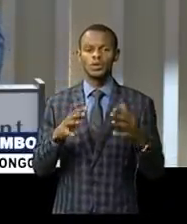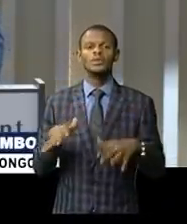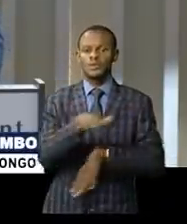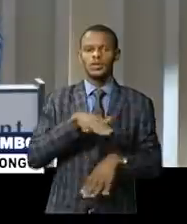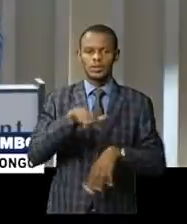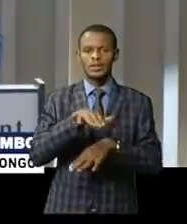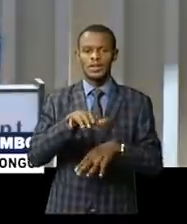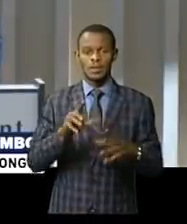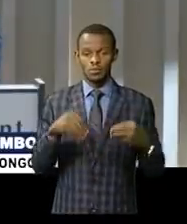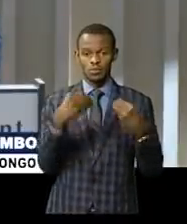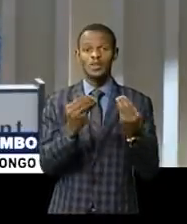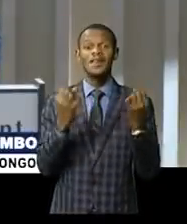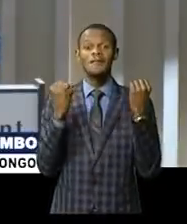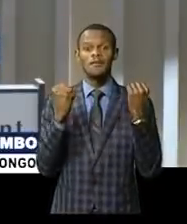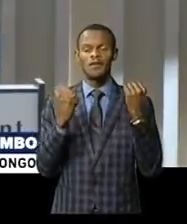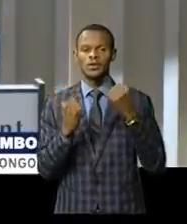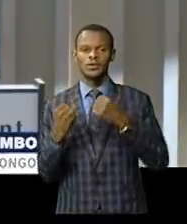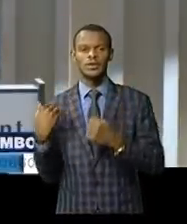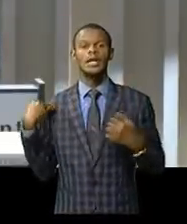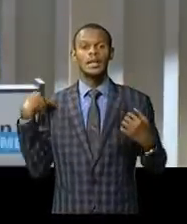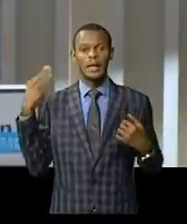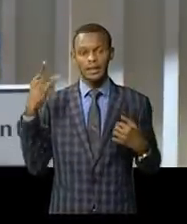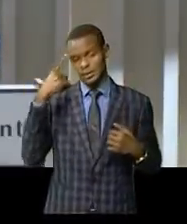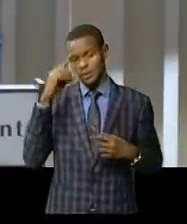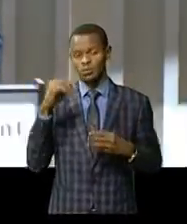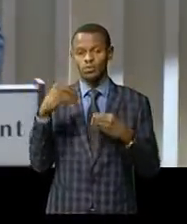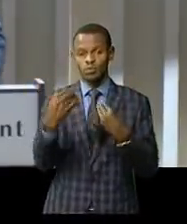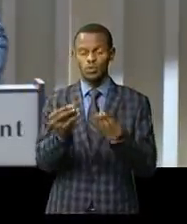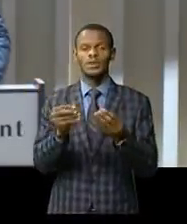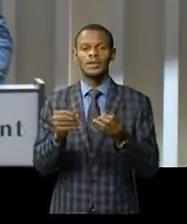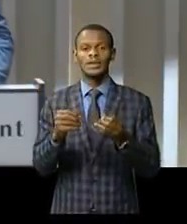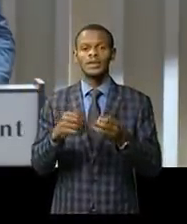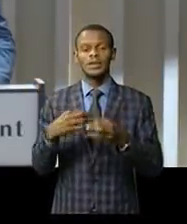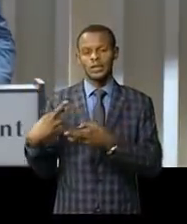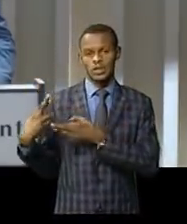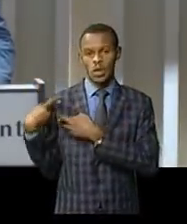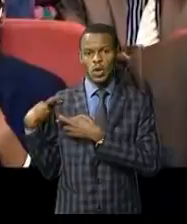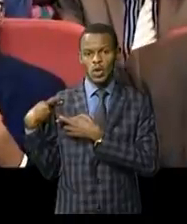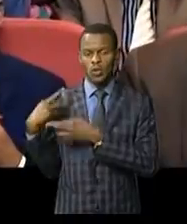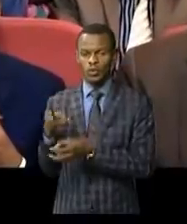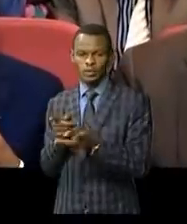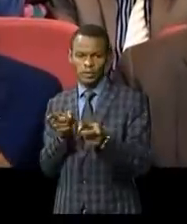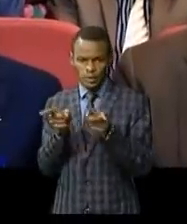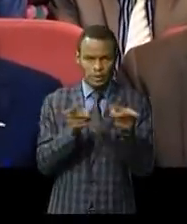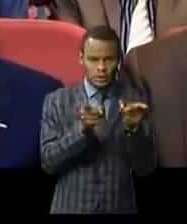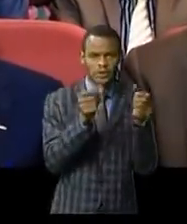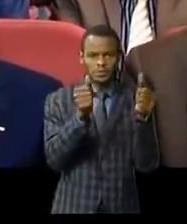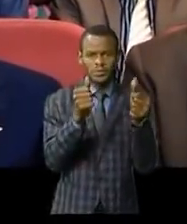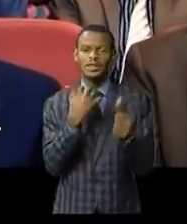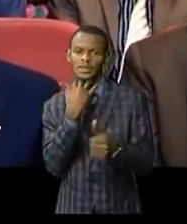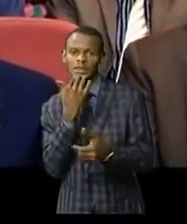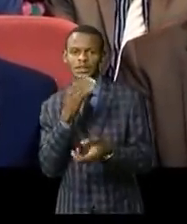lui permettre de jouer son rôle dans la redistribution équitable des ressources. Deuxièmement, je